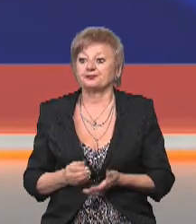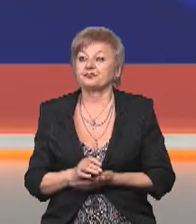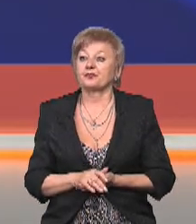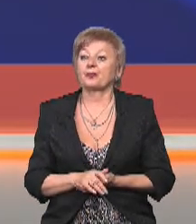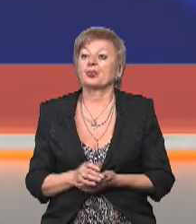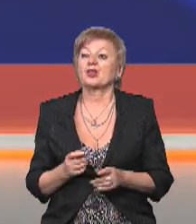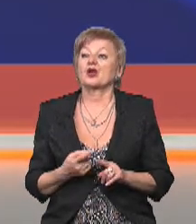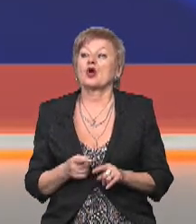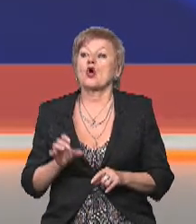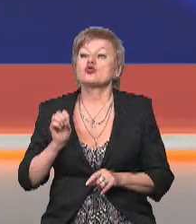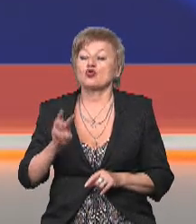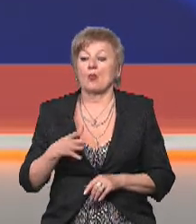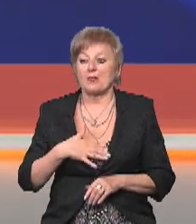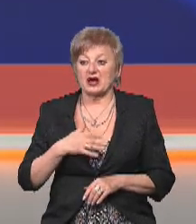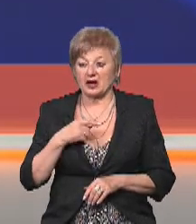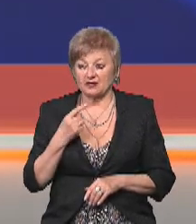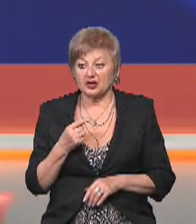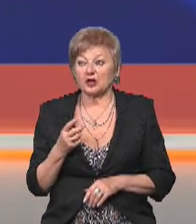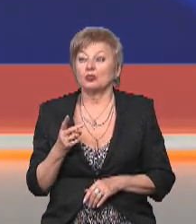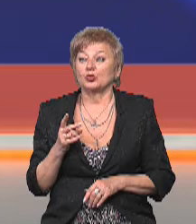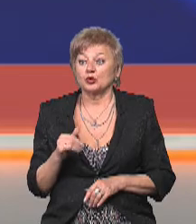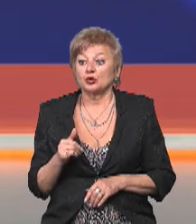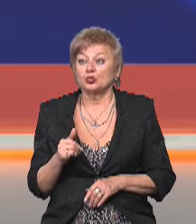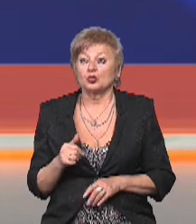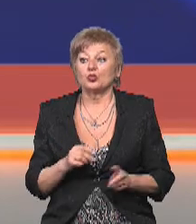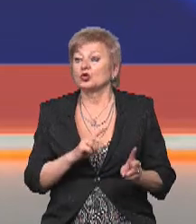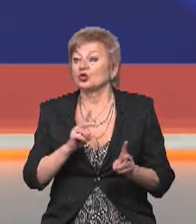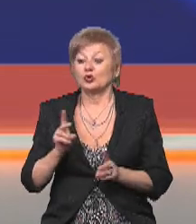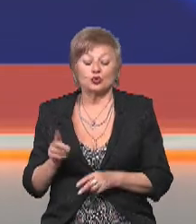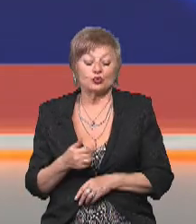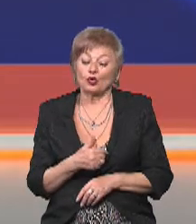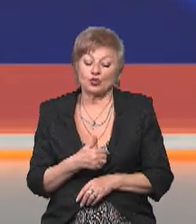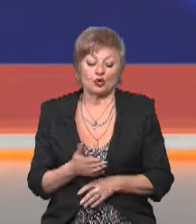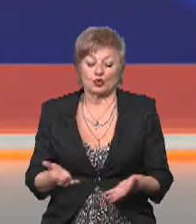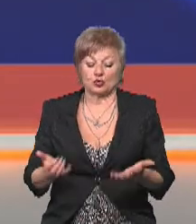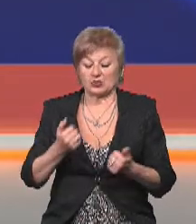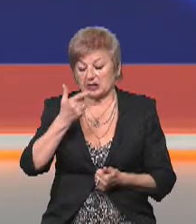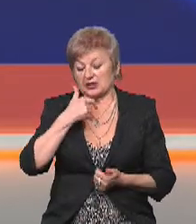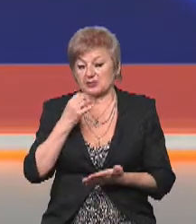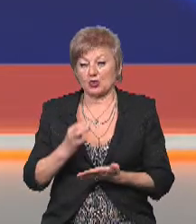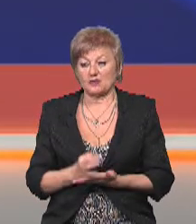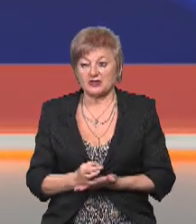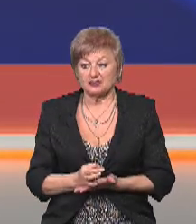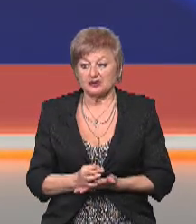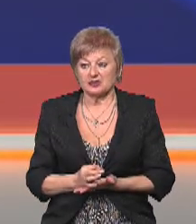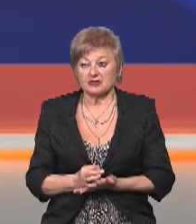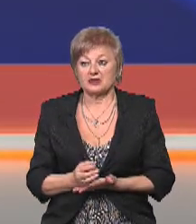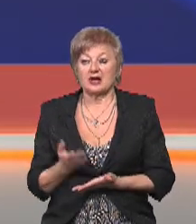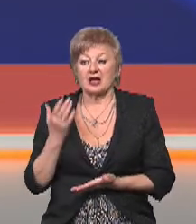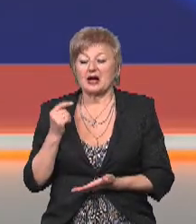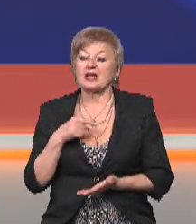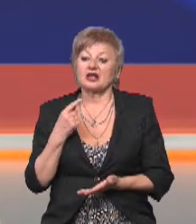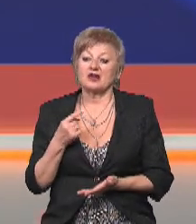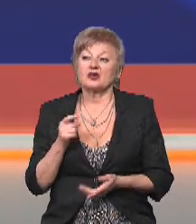копейки. Вот о чем мы говорим. Но никто не хочет брать на себя ответственность. А ранее говорилось